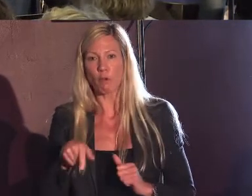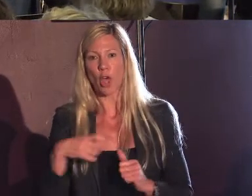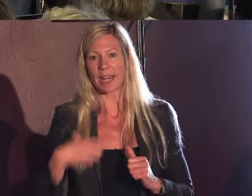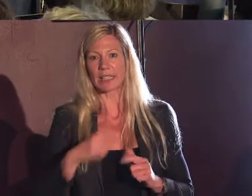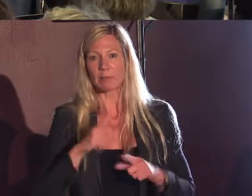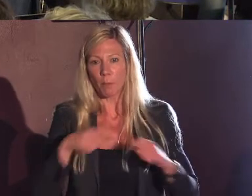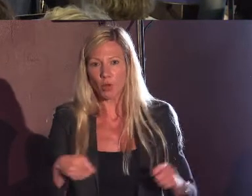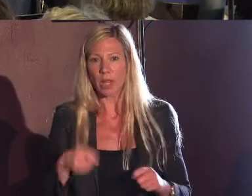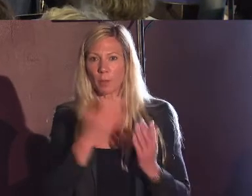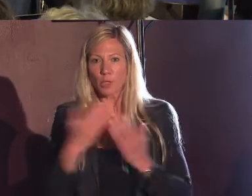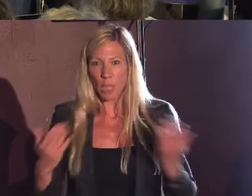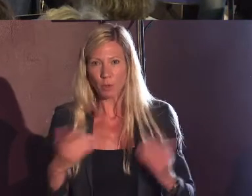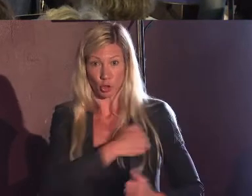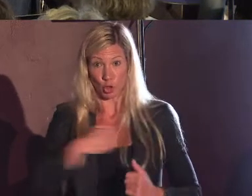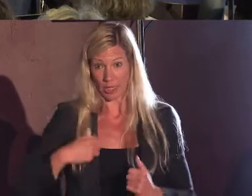Riksförbundets museumstyrelse.